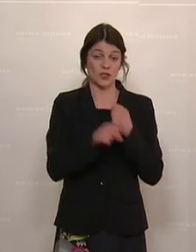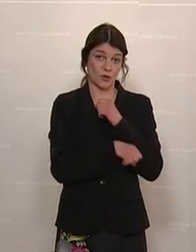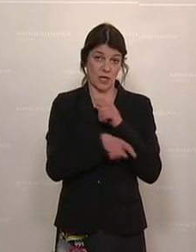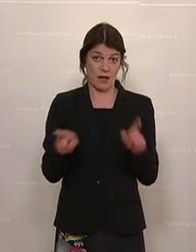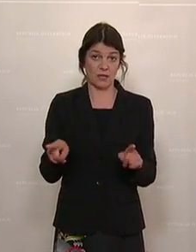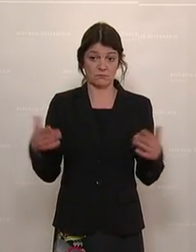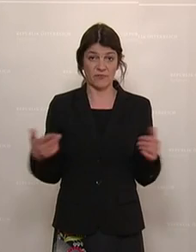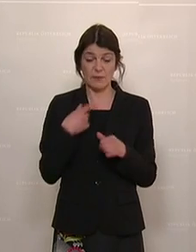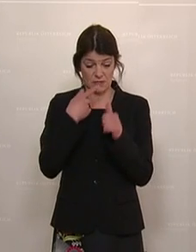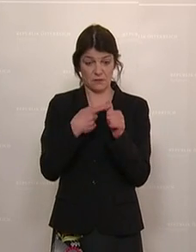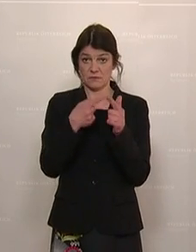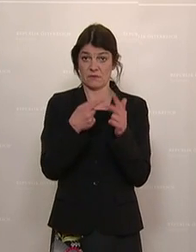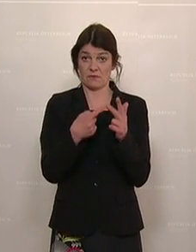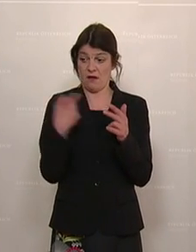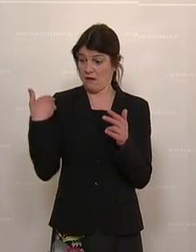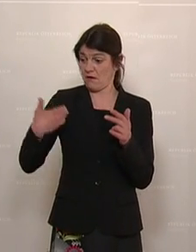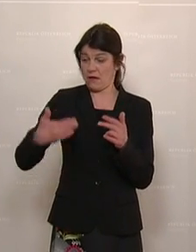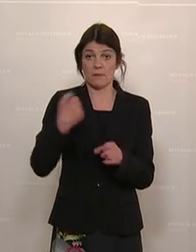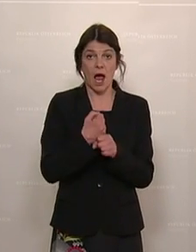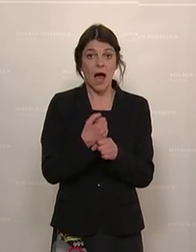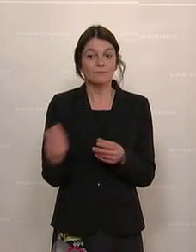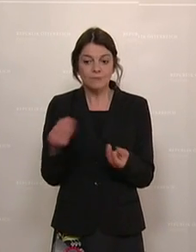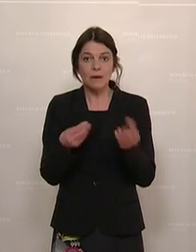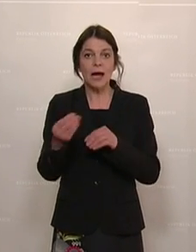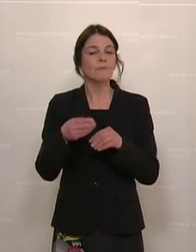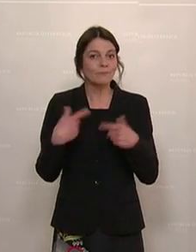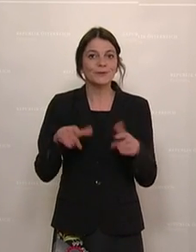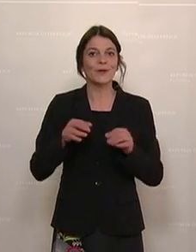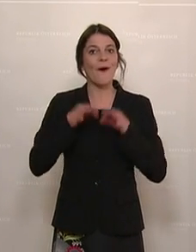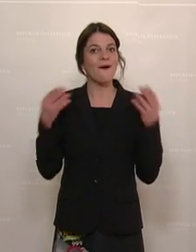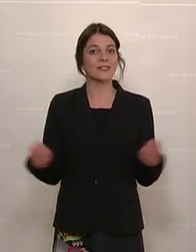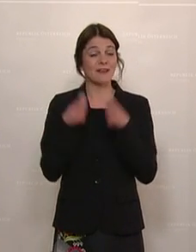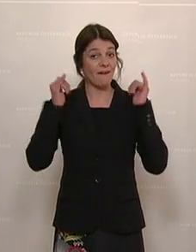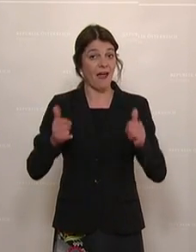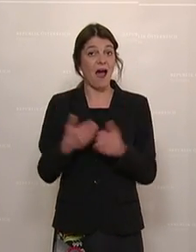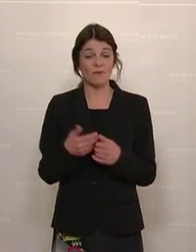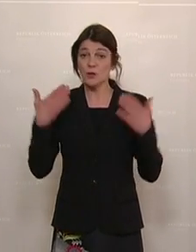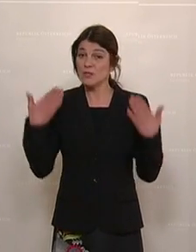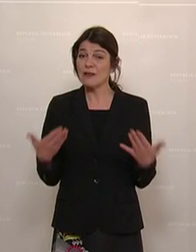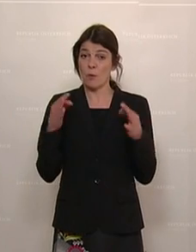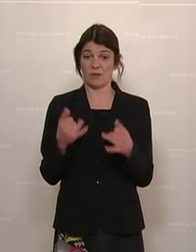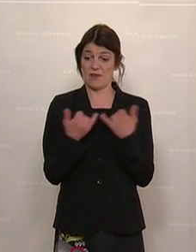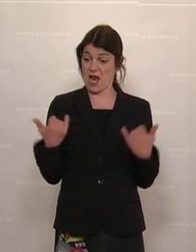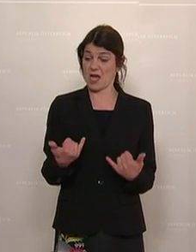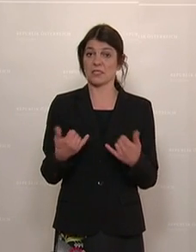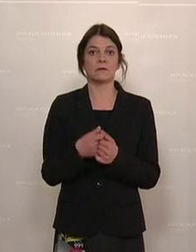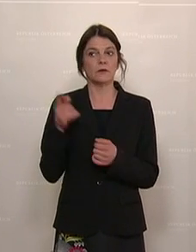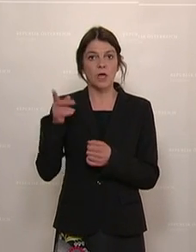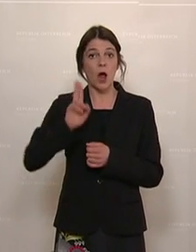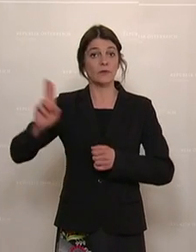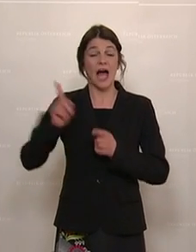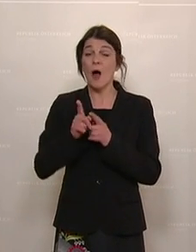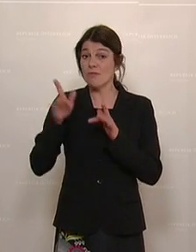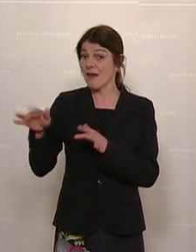ich glaube, wenn man diese drei Bausteine zusammensetzt, ist es sehr wohl ein großer Wurf. Und ich glaube, so gut wie jetzt sind die Universitäten auch mit dem größten Budget